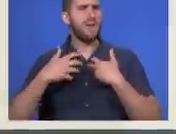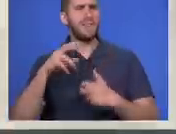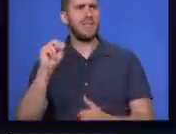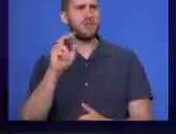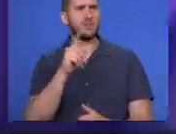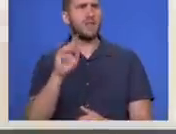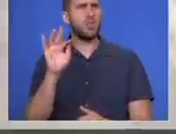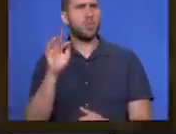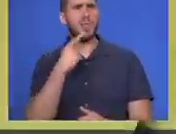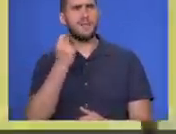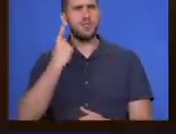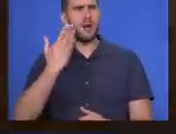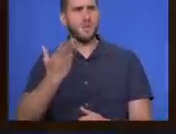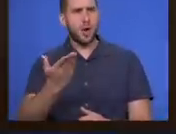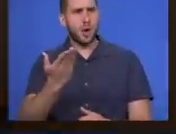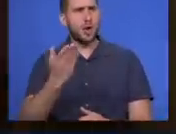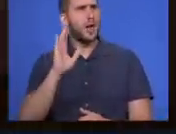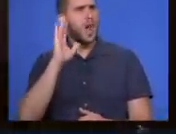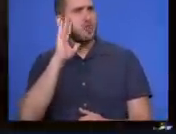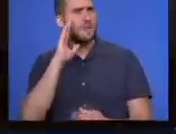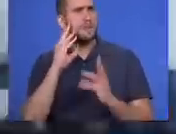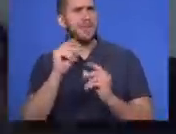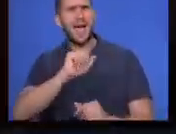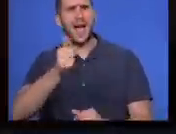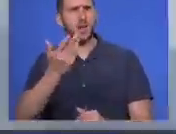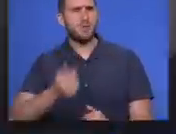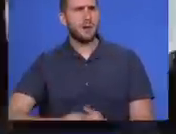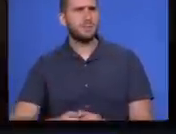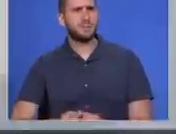נצ' וטונה בשבוע שעבר להאזין לה בצורה הטובה ביותר.